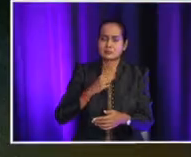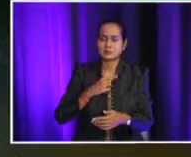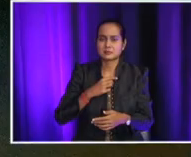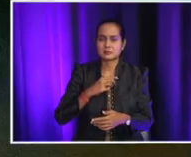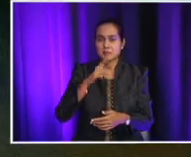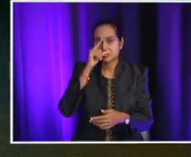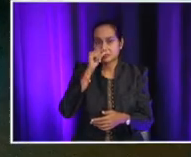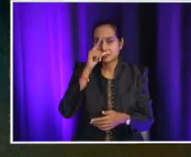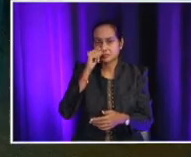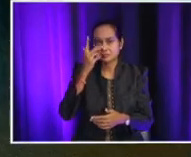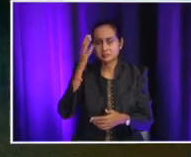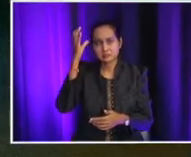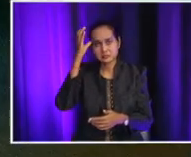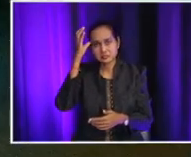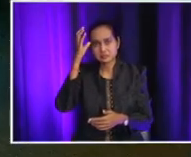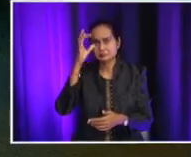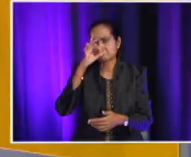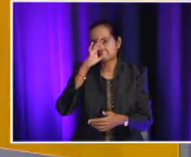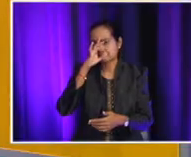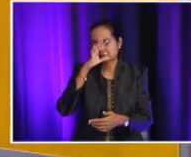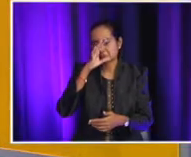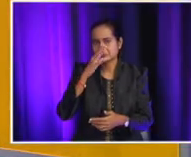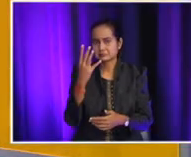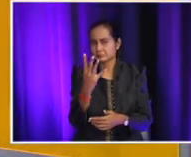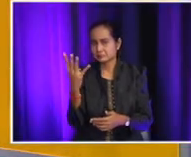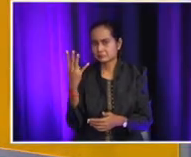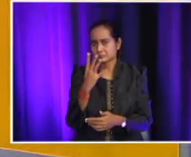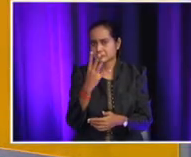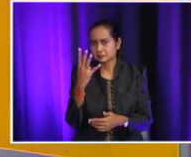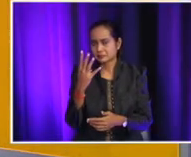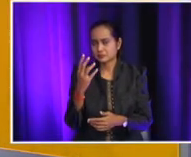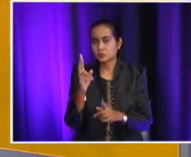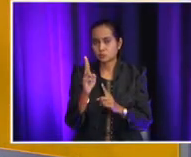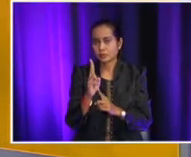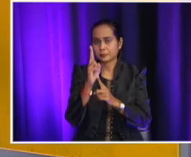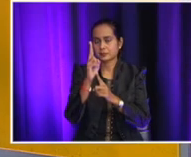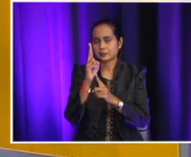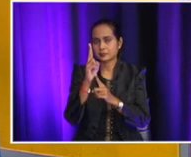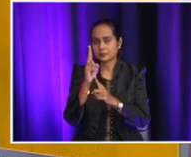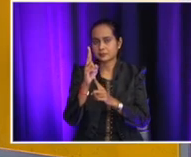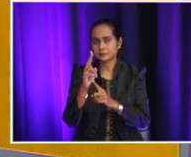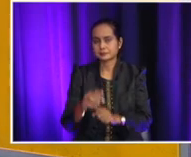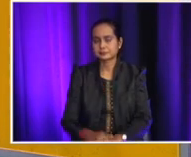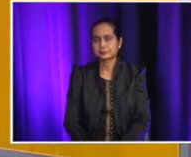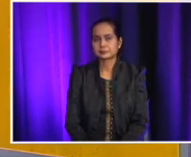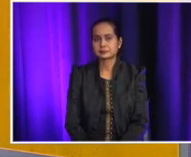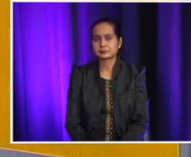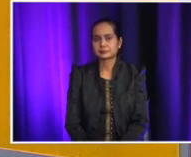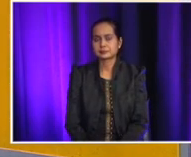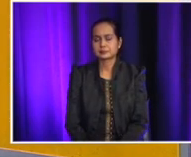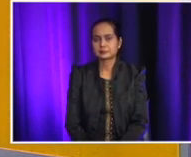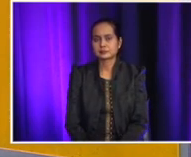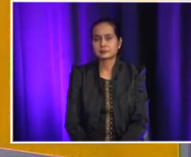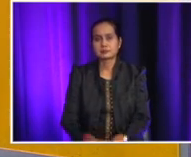Cina bahasa itu yang paling utama lah suara bilang kau jadi aspek